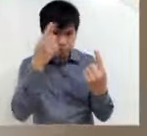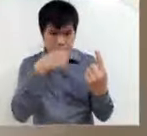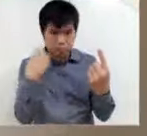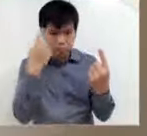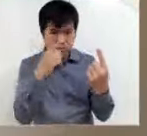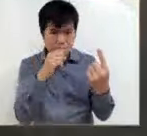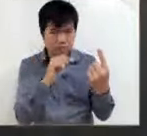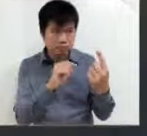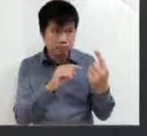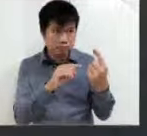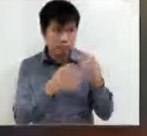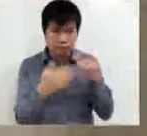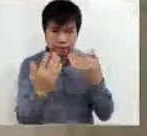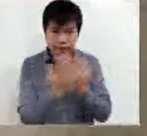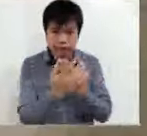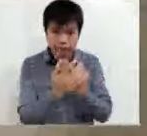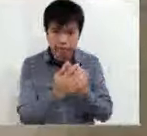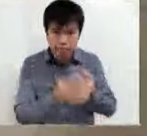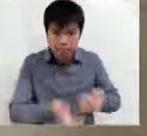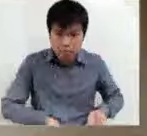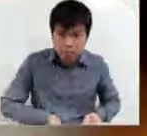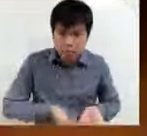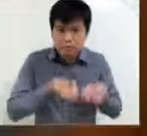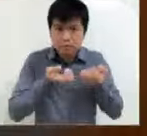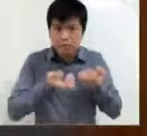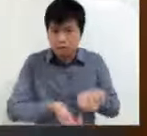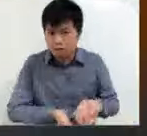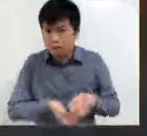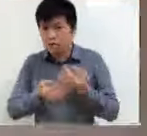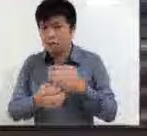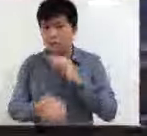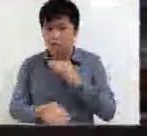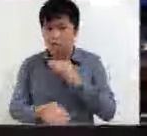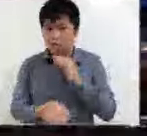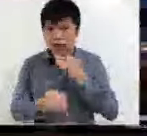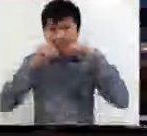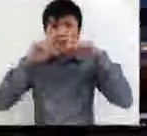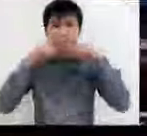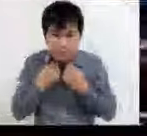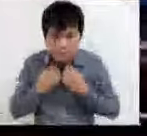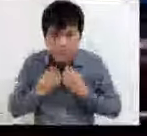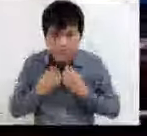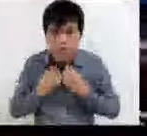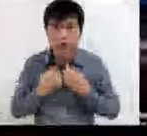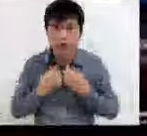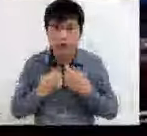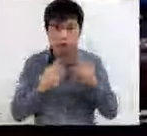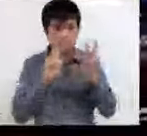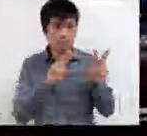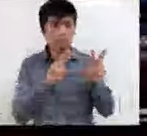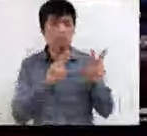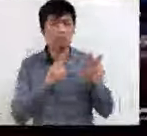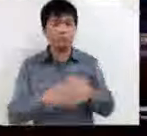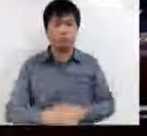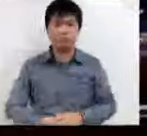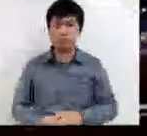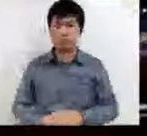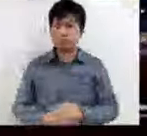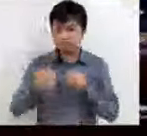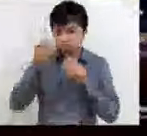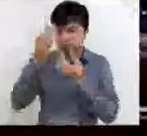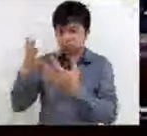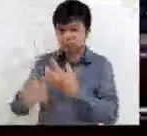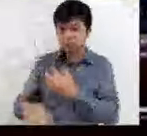parang kakabuhat nila na pagod. Nagbaba po sila ng mga face mask na bandana. Nagsumbong sa mga pulis ang biktima kaya agad na nakasa